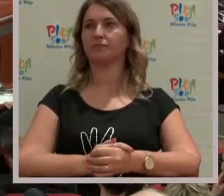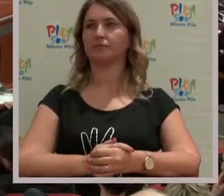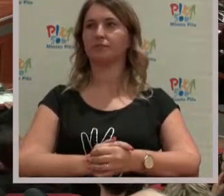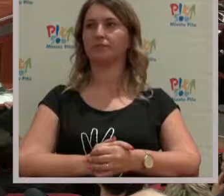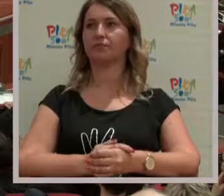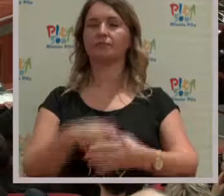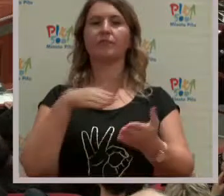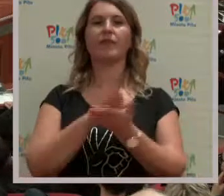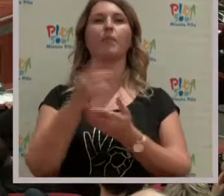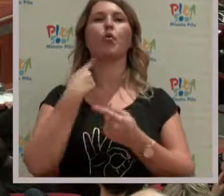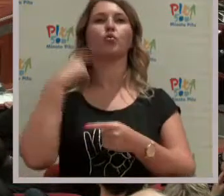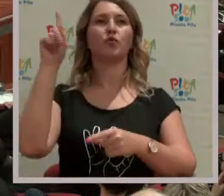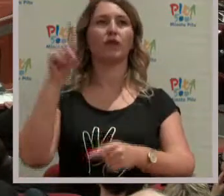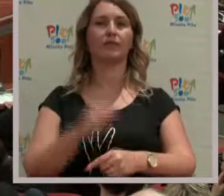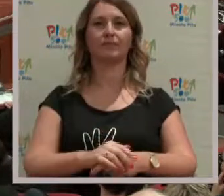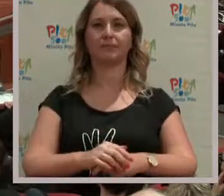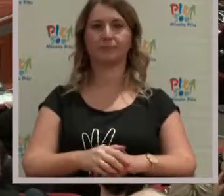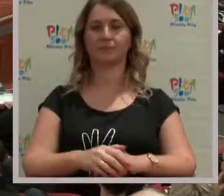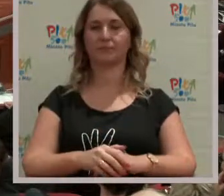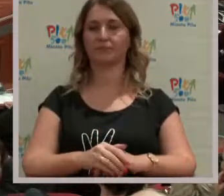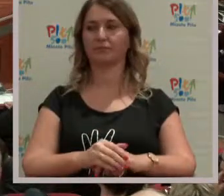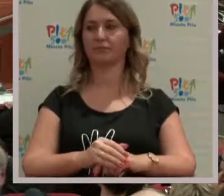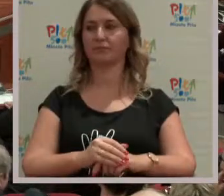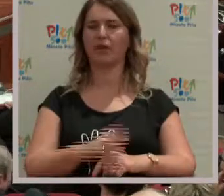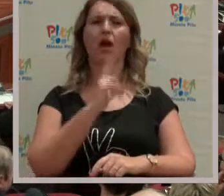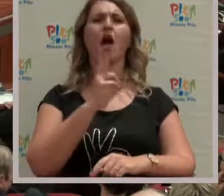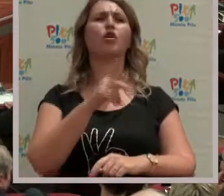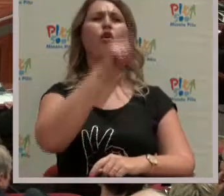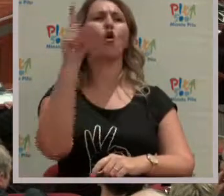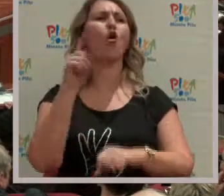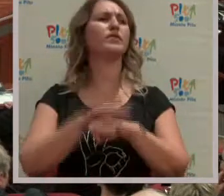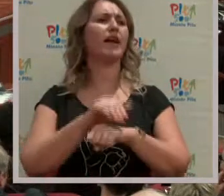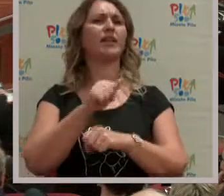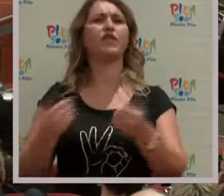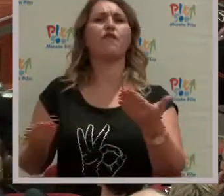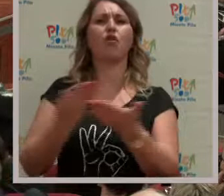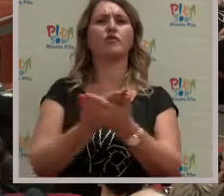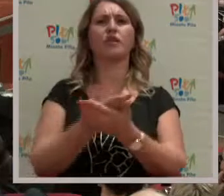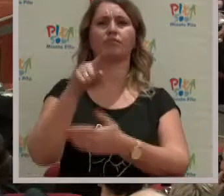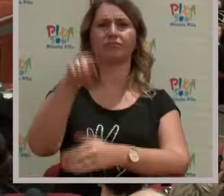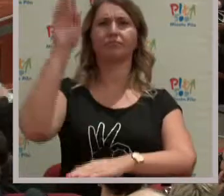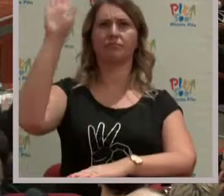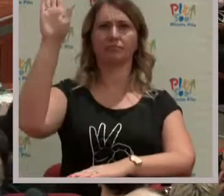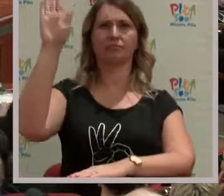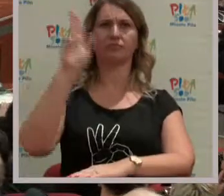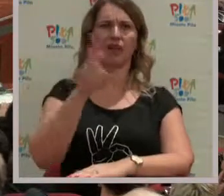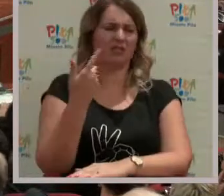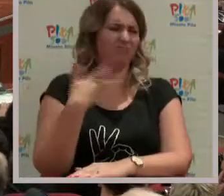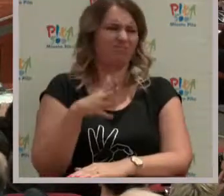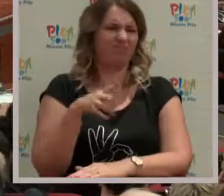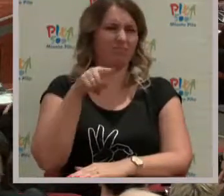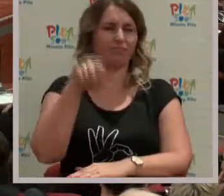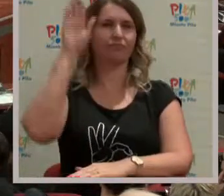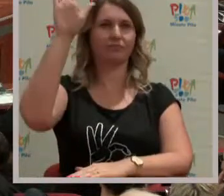z Pań i Panów Radnych jest za wnioskiem Pani Przewodniczącej Marii Kubicy? Proszę o podniesienie ręki i naciśnięcie przycisku. Dziękuję bardzo. Kto jest przeciw? Dziękuję.